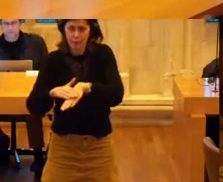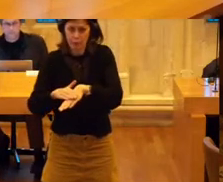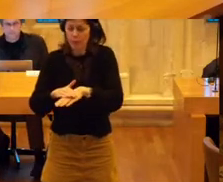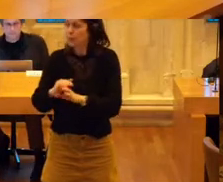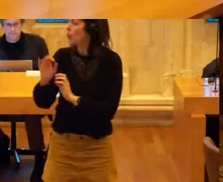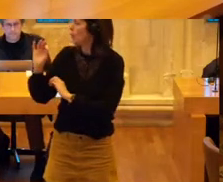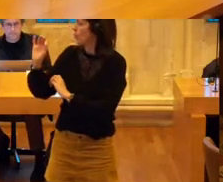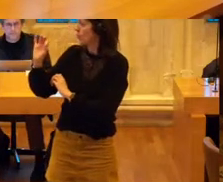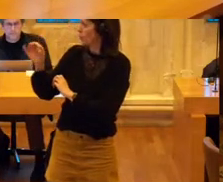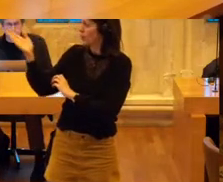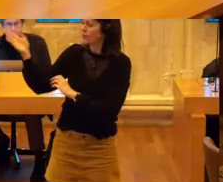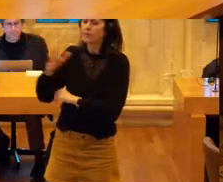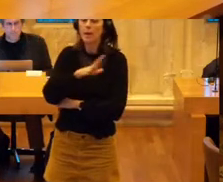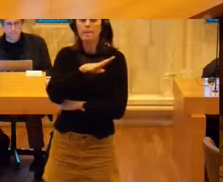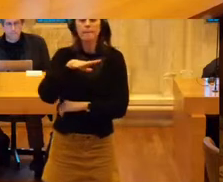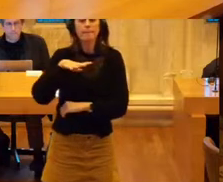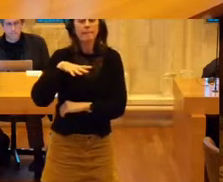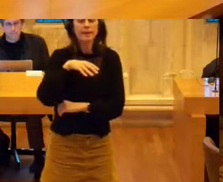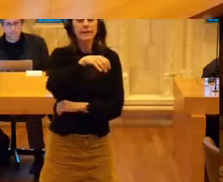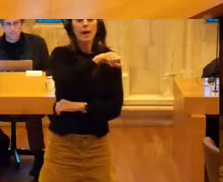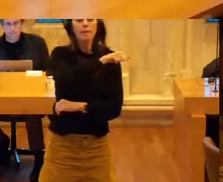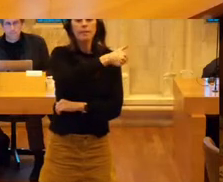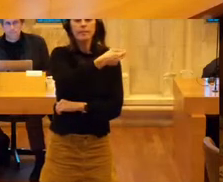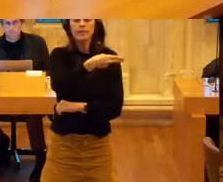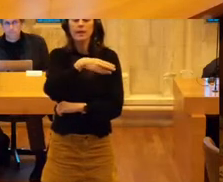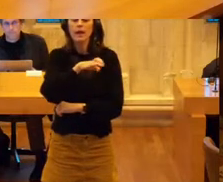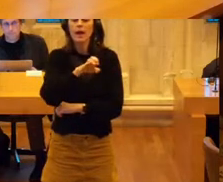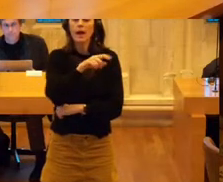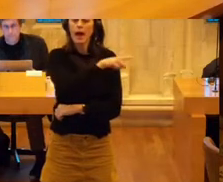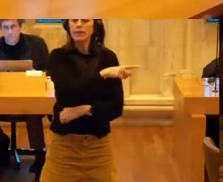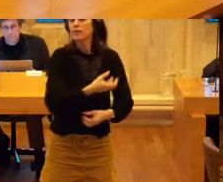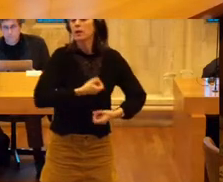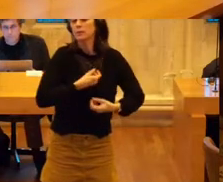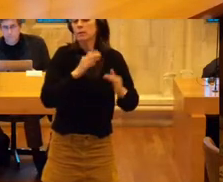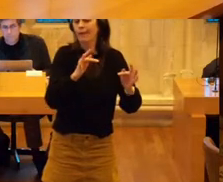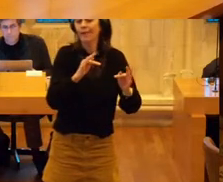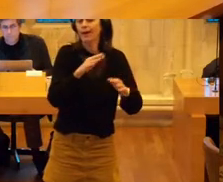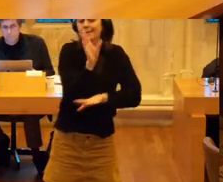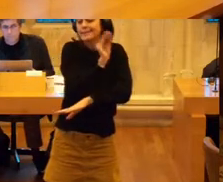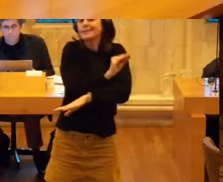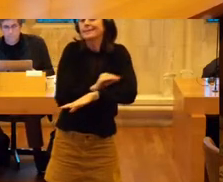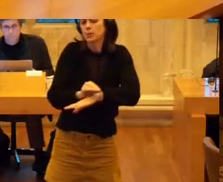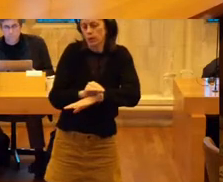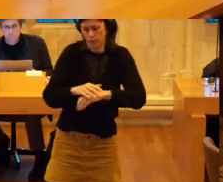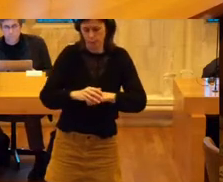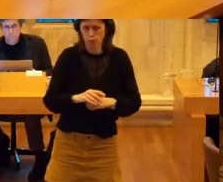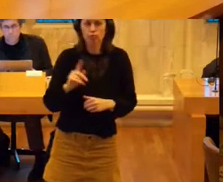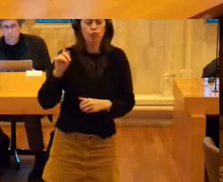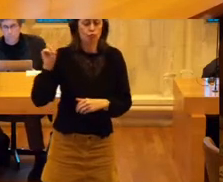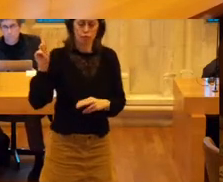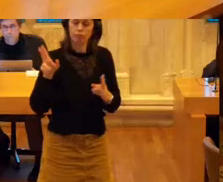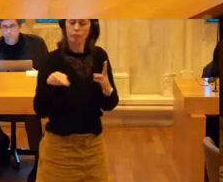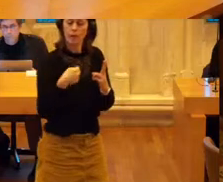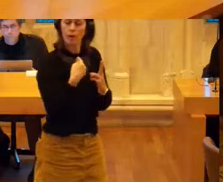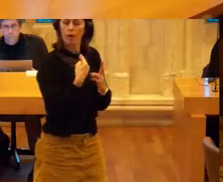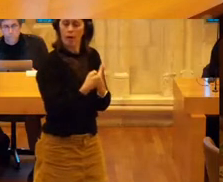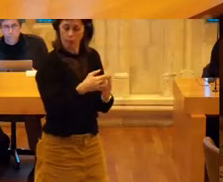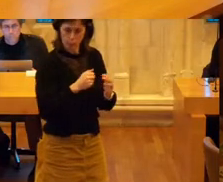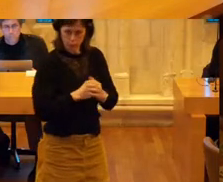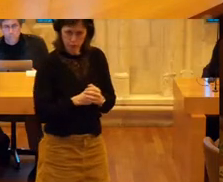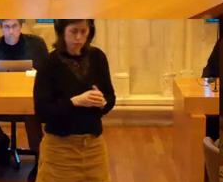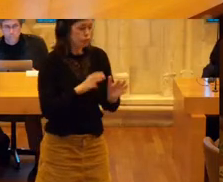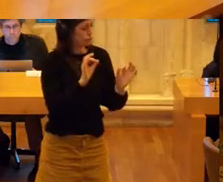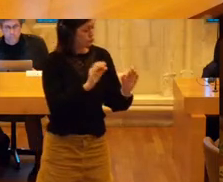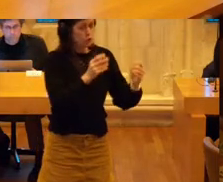l'intervention de Madame Anne sur les questions liées à la sécurité, d'abord vous dire qu'effectivement vous avez raison sur